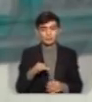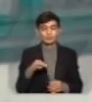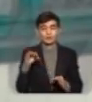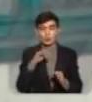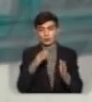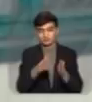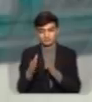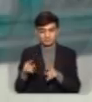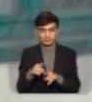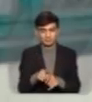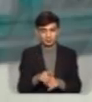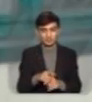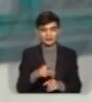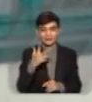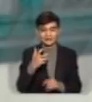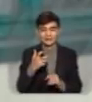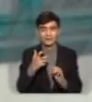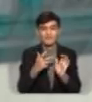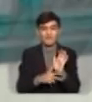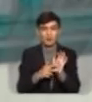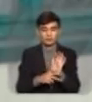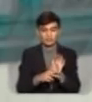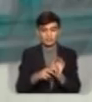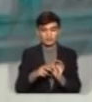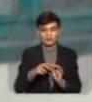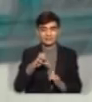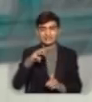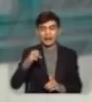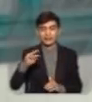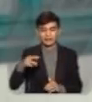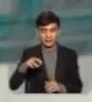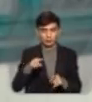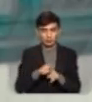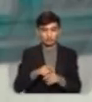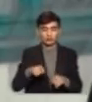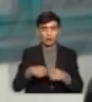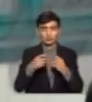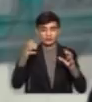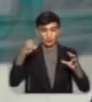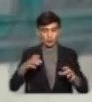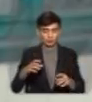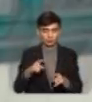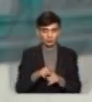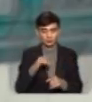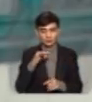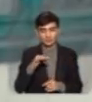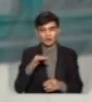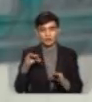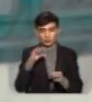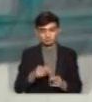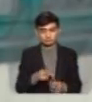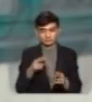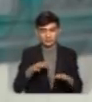қатысты 380 баппен көзделген әкімшілік құқық кодексімен көзделген жаңа әкімшілік іс